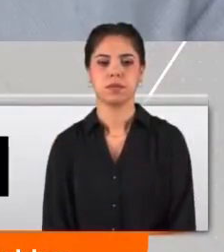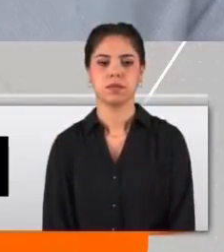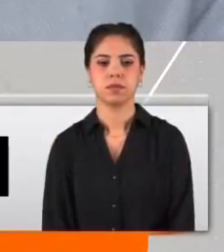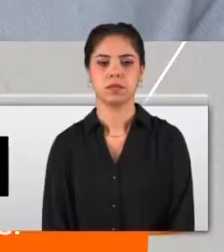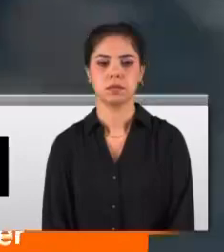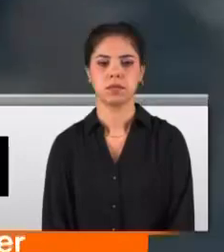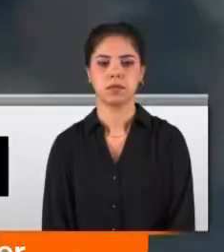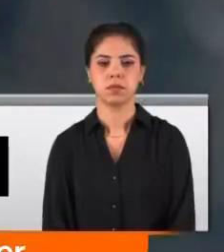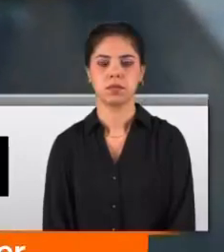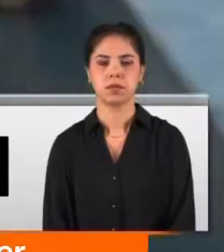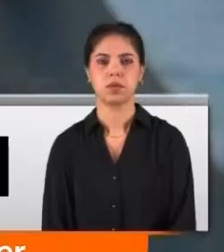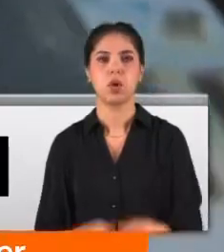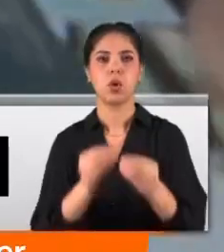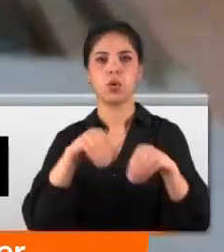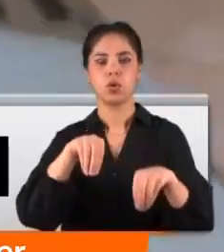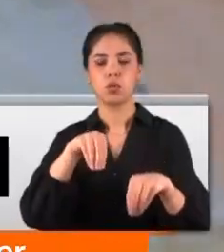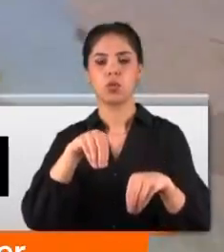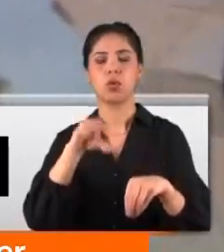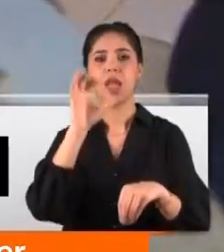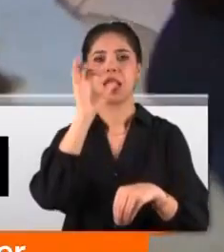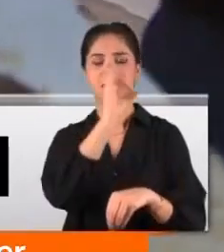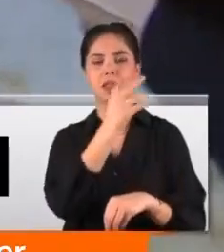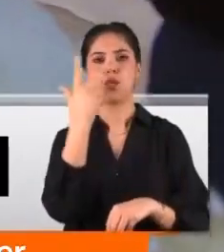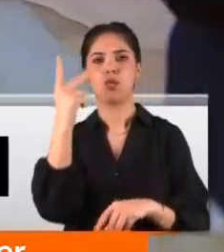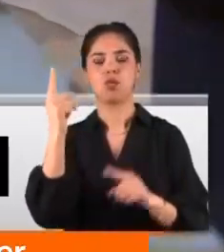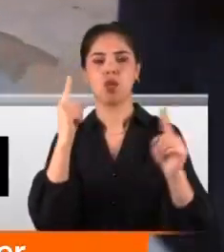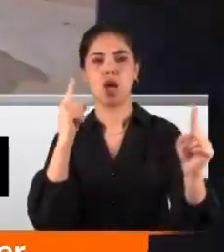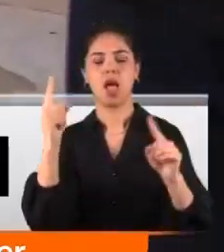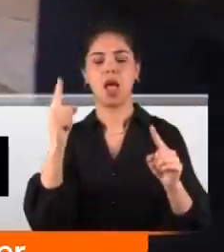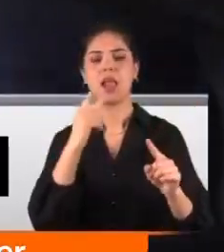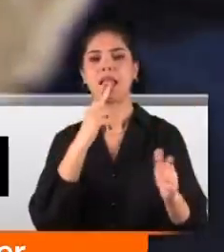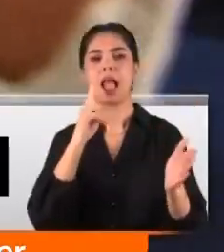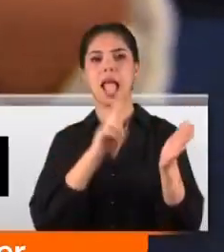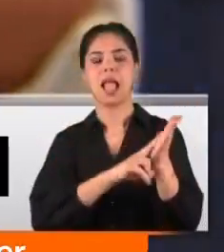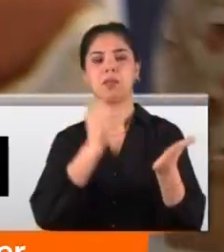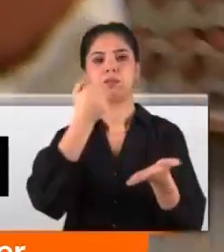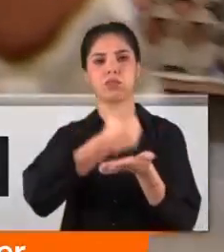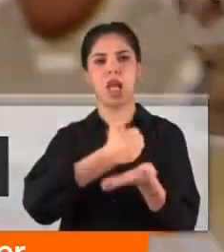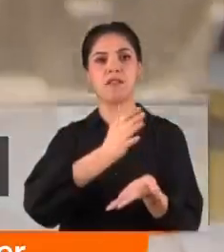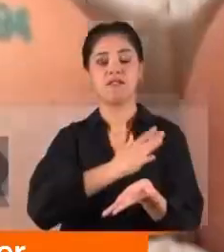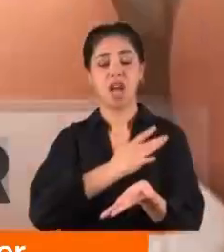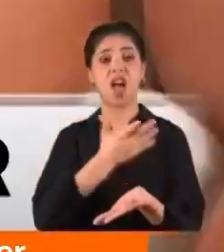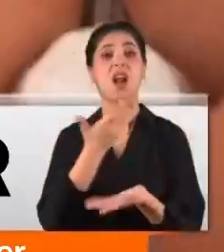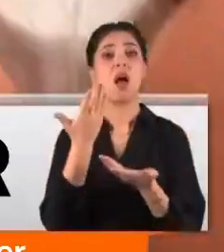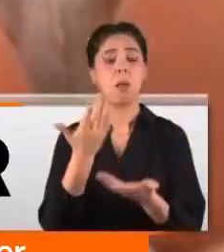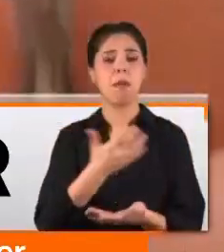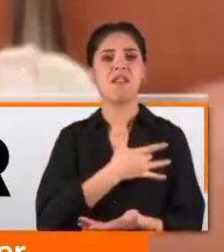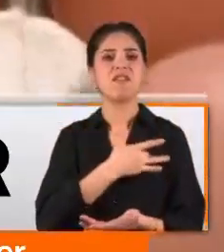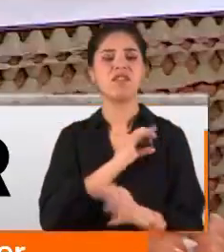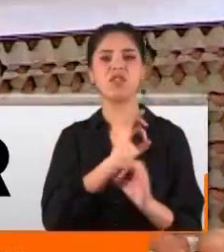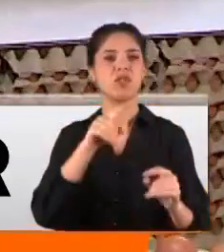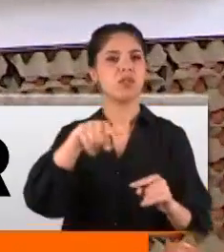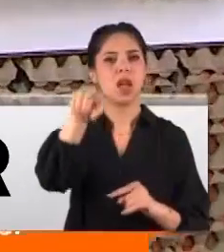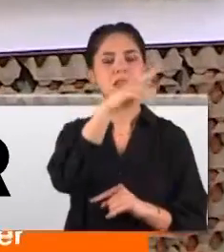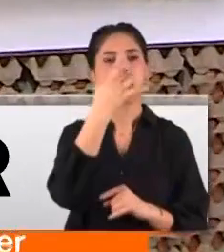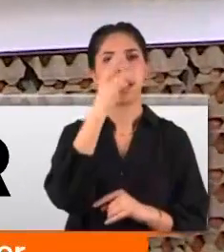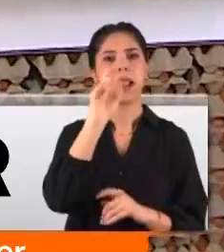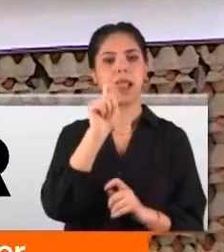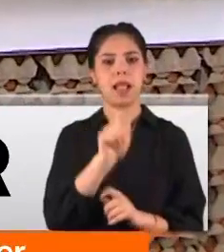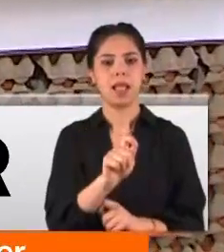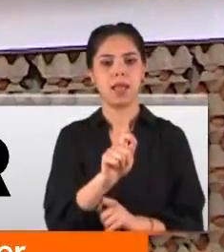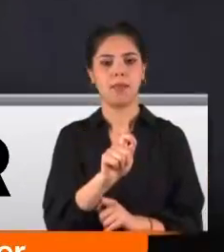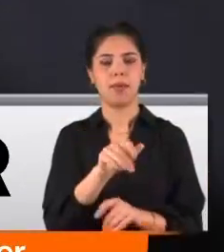etmen durumunda günümüzde. Yumurtanın üzerine sıfırdan 3'e kadar kod damgası vuruluyor. Ancak vicdansızlar bu işe de hile katıyor. Aslında